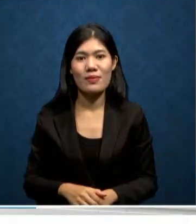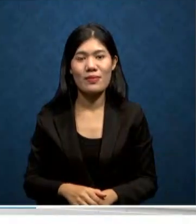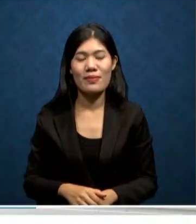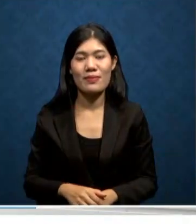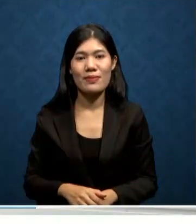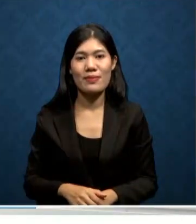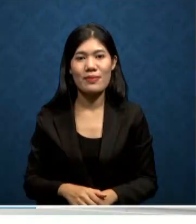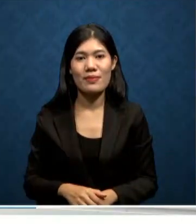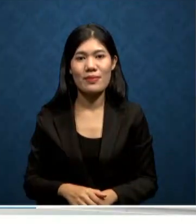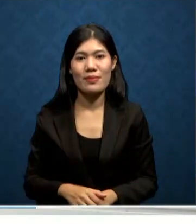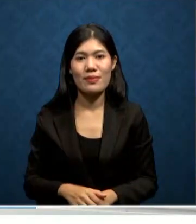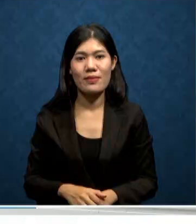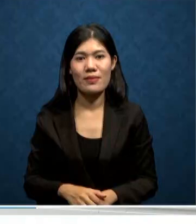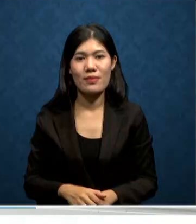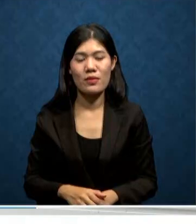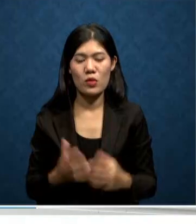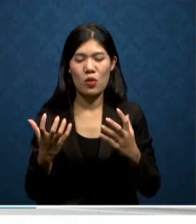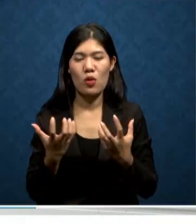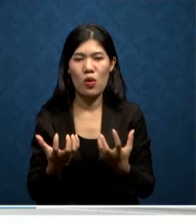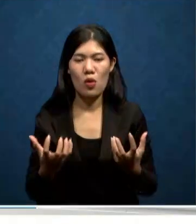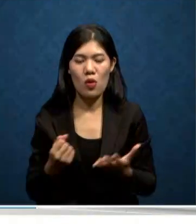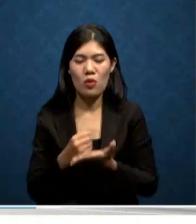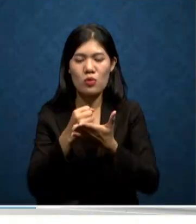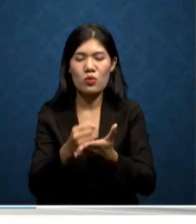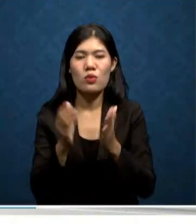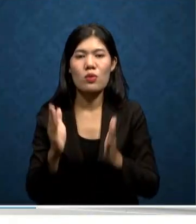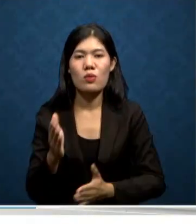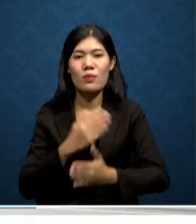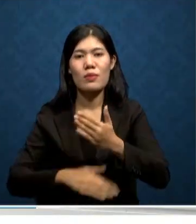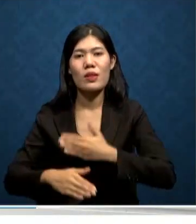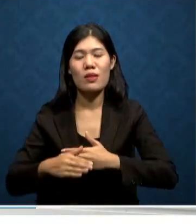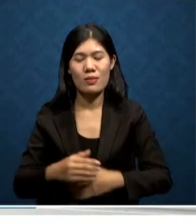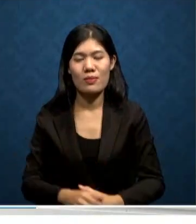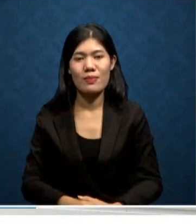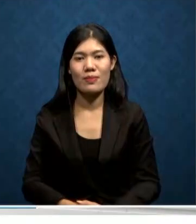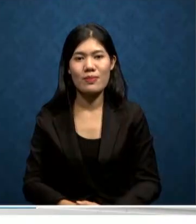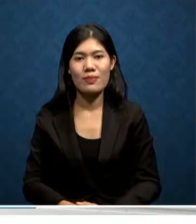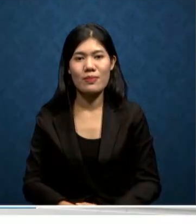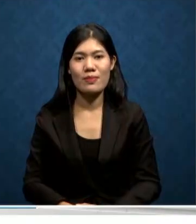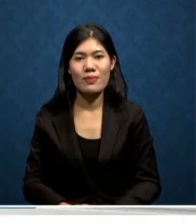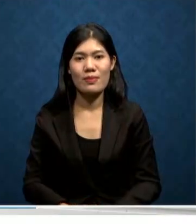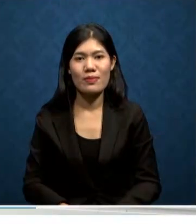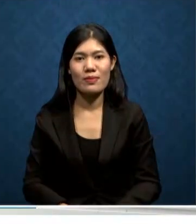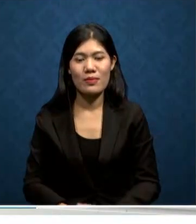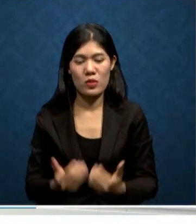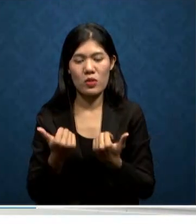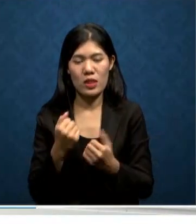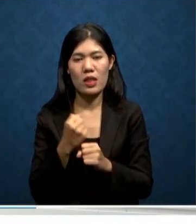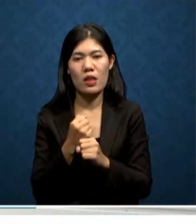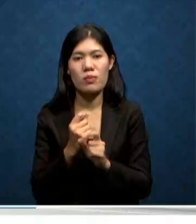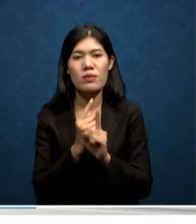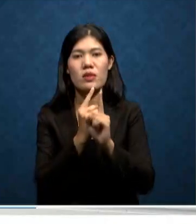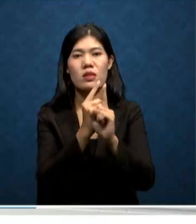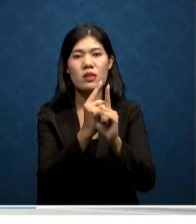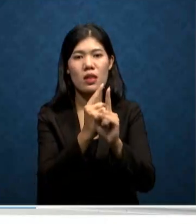เอ่ออุปกรณ์คนพิการนะครับอันนี้ก็เป็นเรื่องที่เราได้ดำเนินการตามข้อ